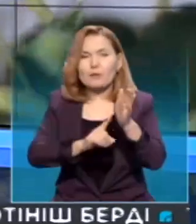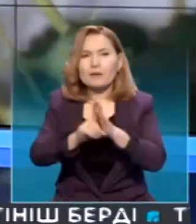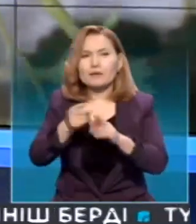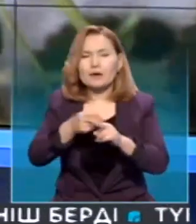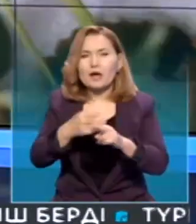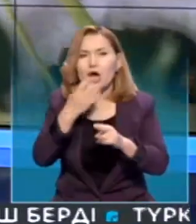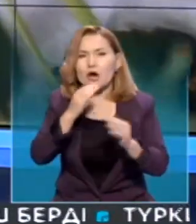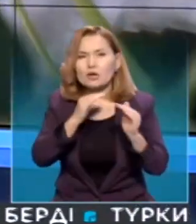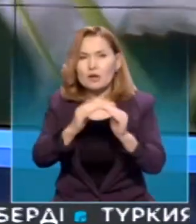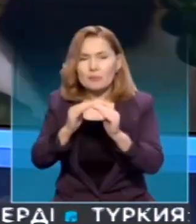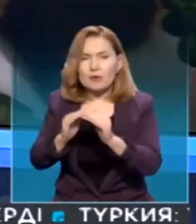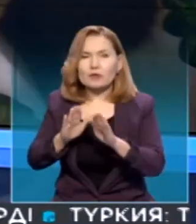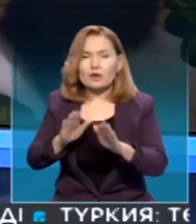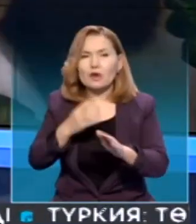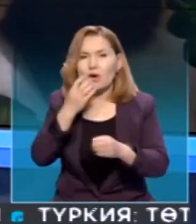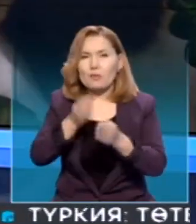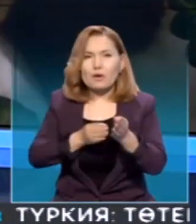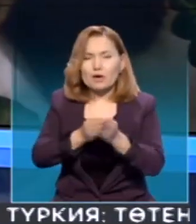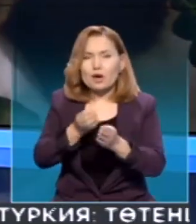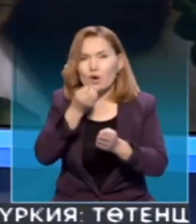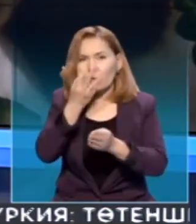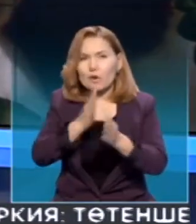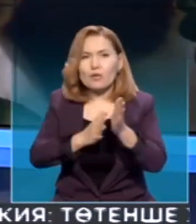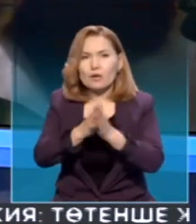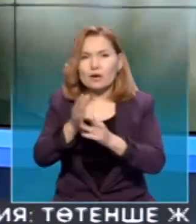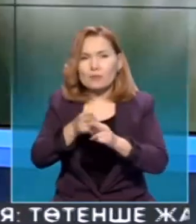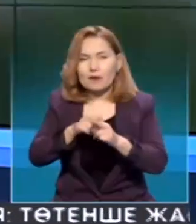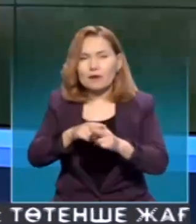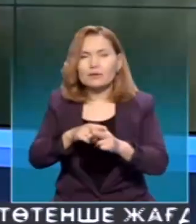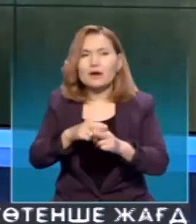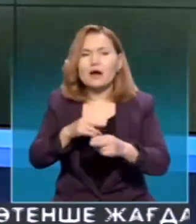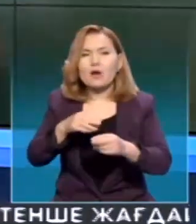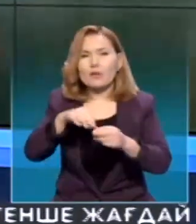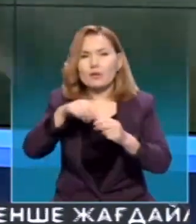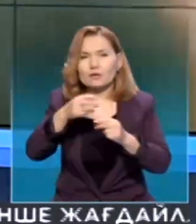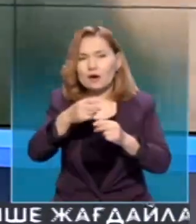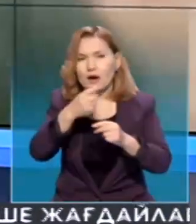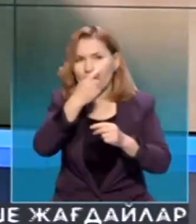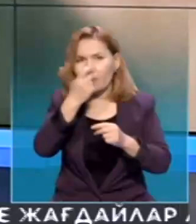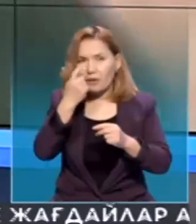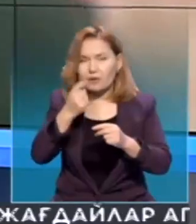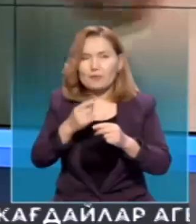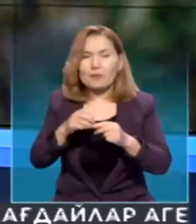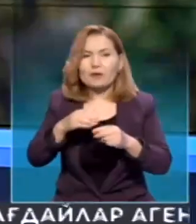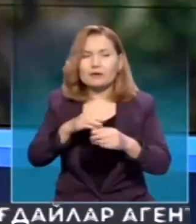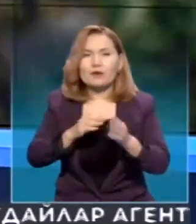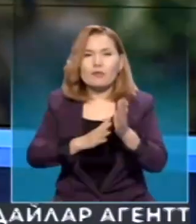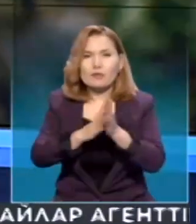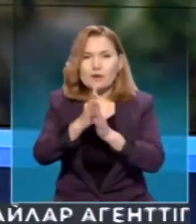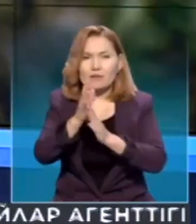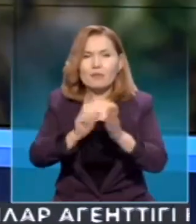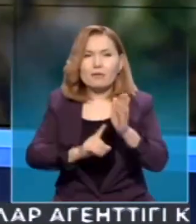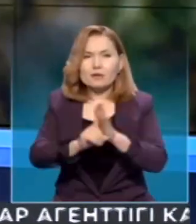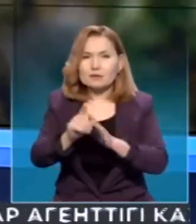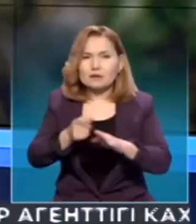жылы жайда тек көкөніс пен гүл ғана өсіріп келсе, енді жемістің бұл түрі жабық алқаптарда желек жайған.